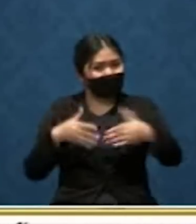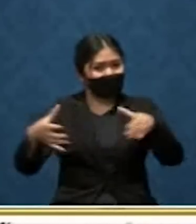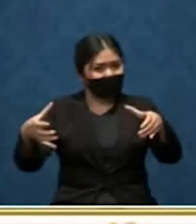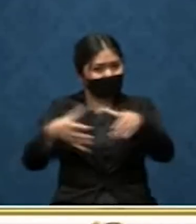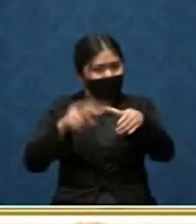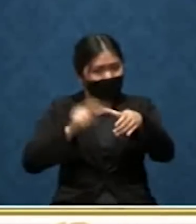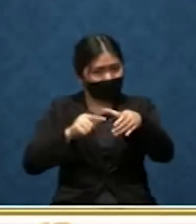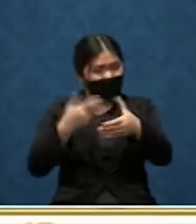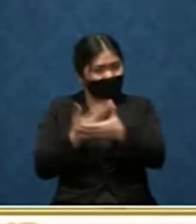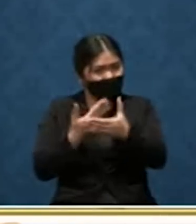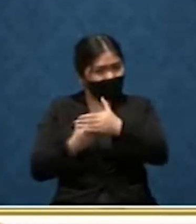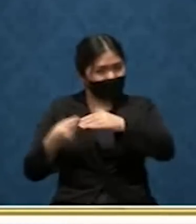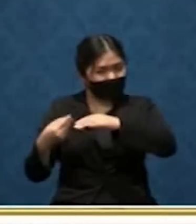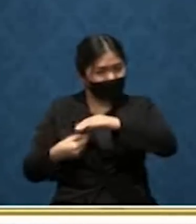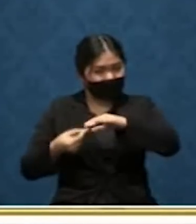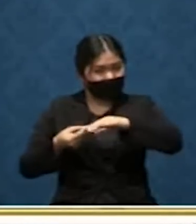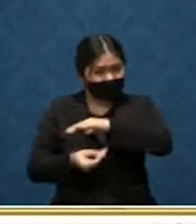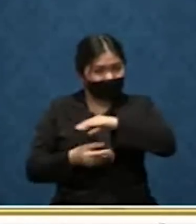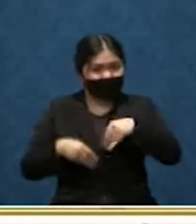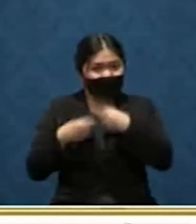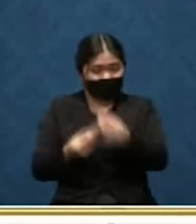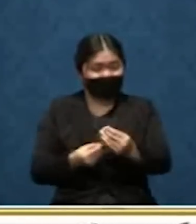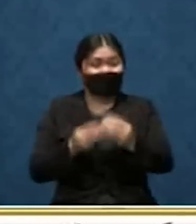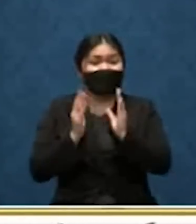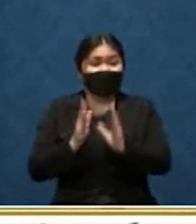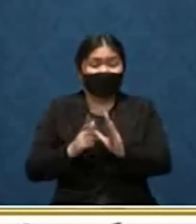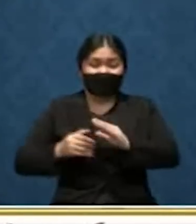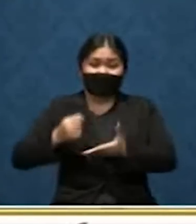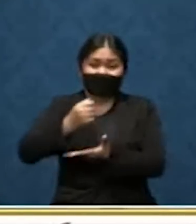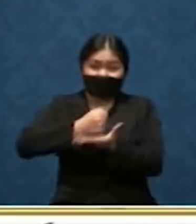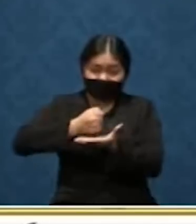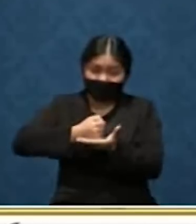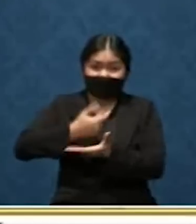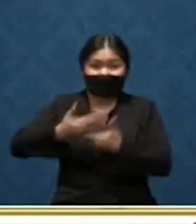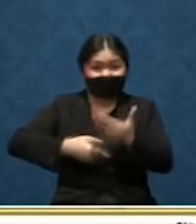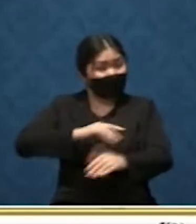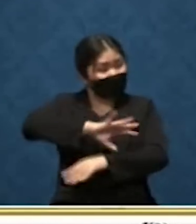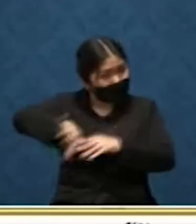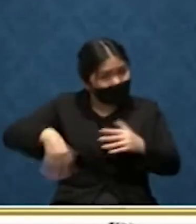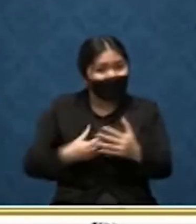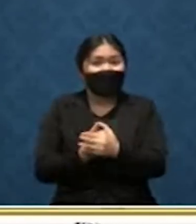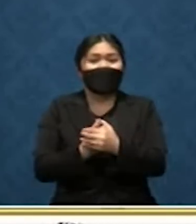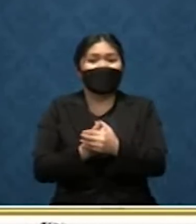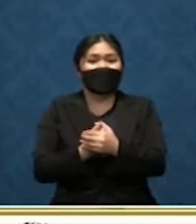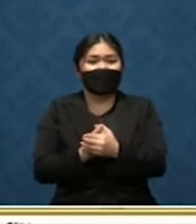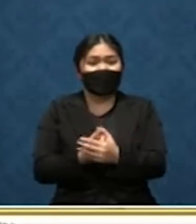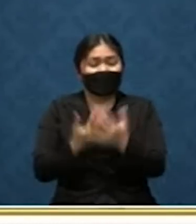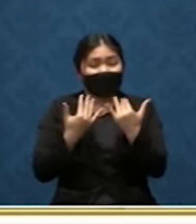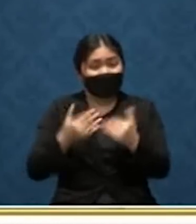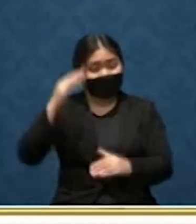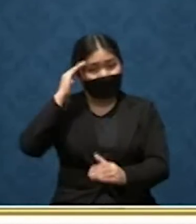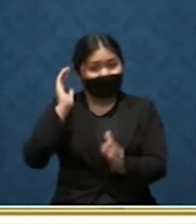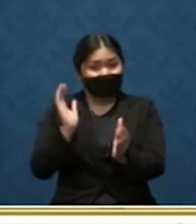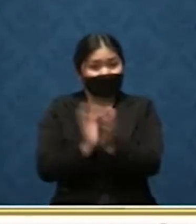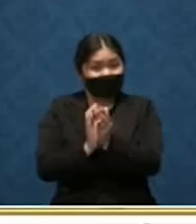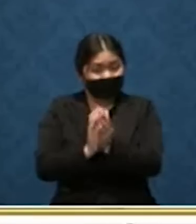ู้ที่คอยฟ้อกเงินให้กับผู้ค้ายาเห่านี้ทั้งหมดทุกคนด้วยเช่กันซึ่งทางตำรวจสืบ